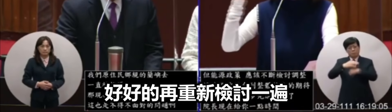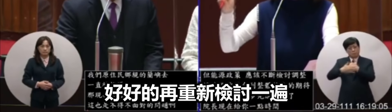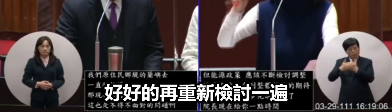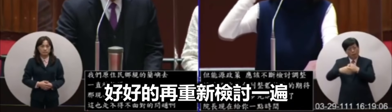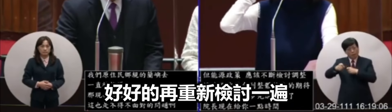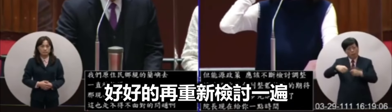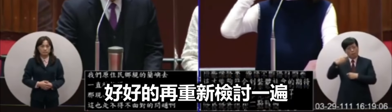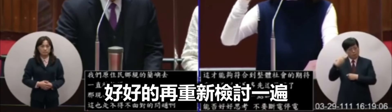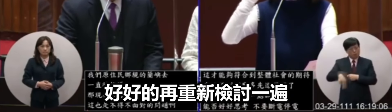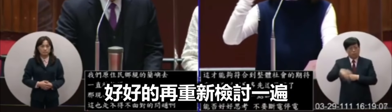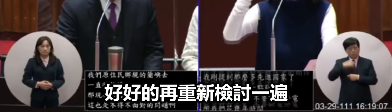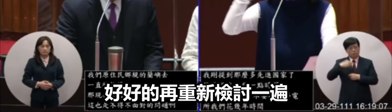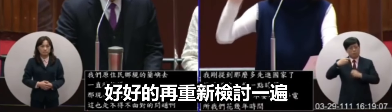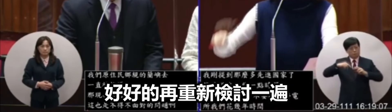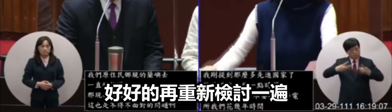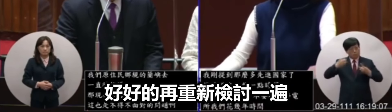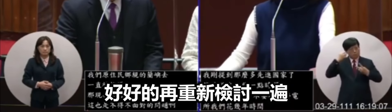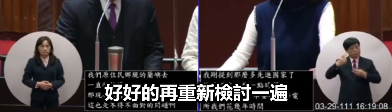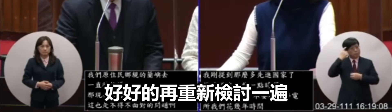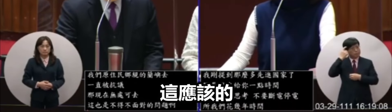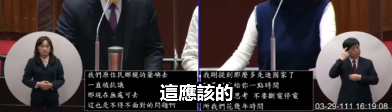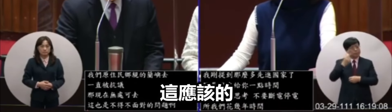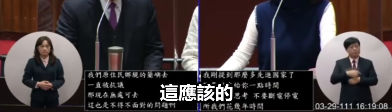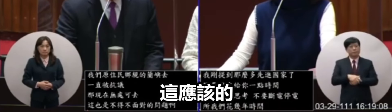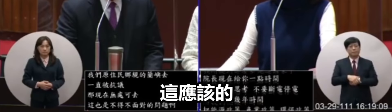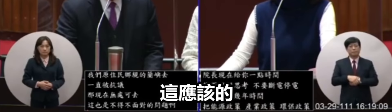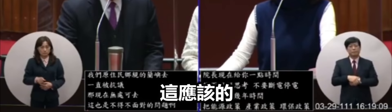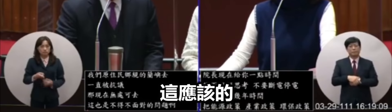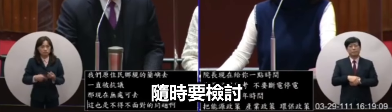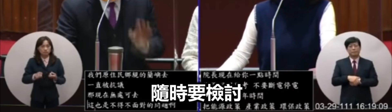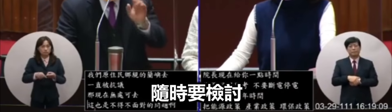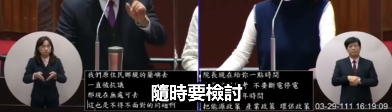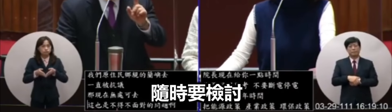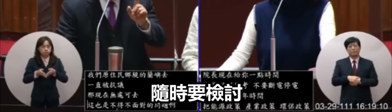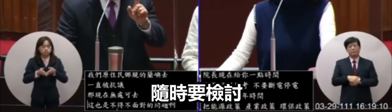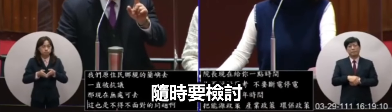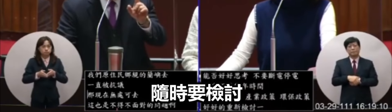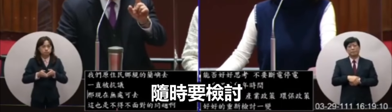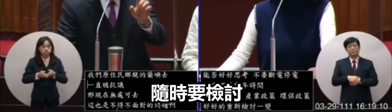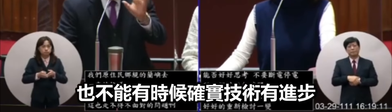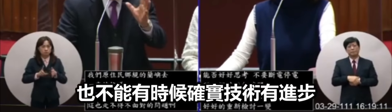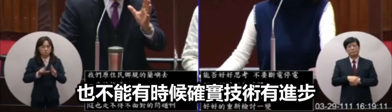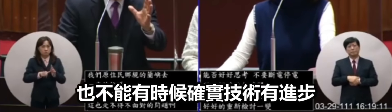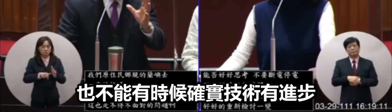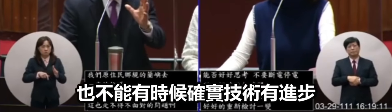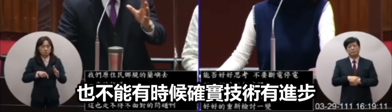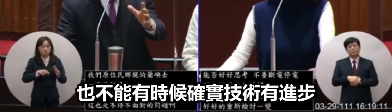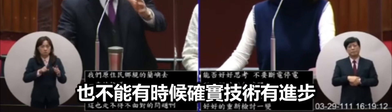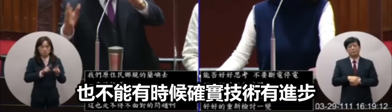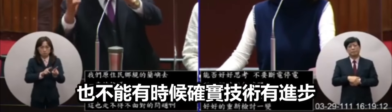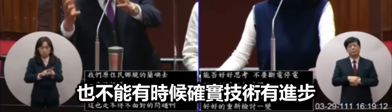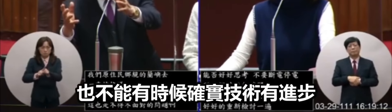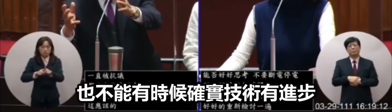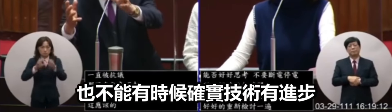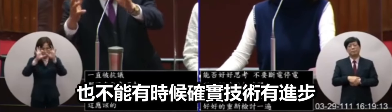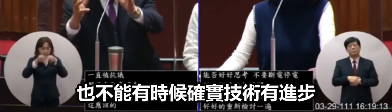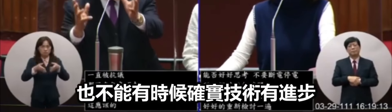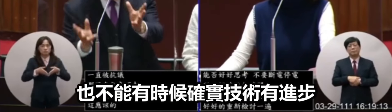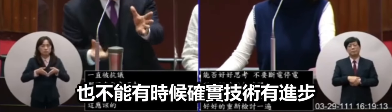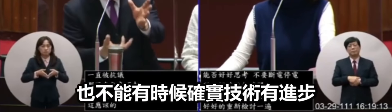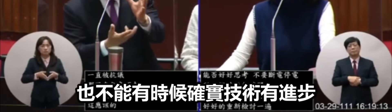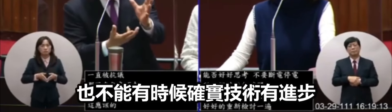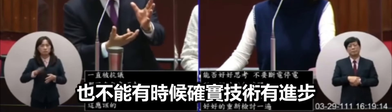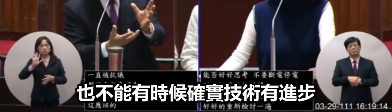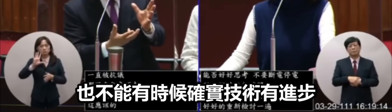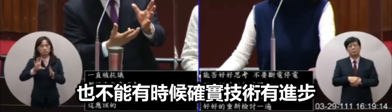政策好好的再重新检讨一遍。 这应该的，随时要检讨，也不能有时候确